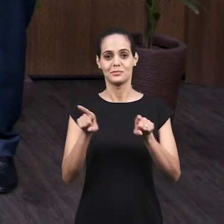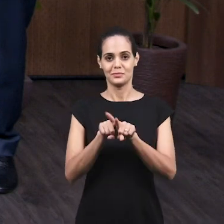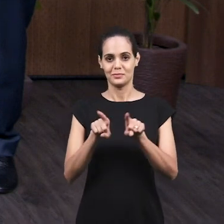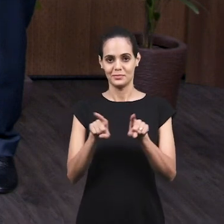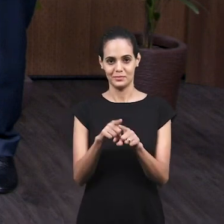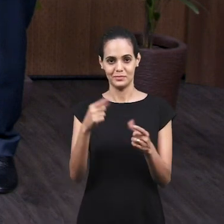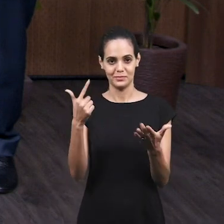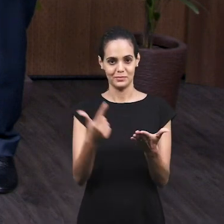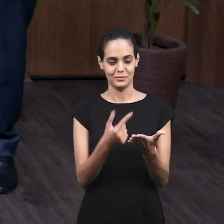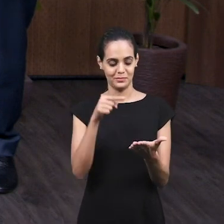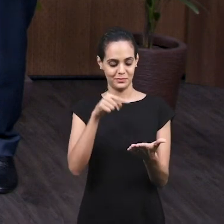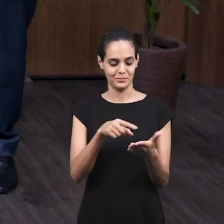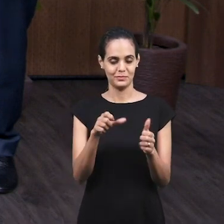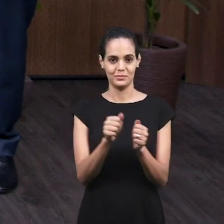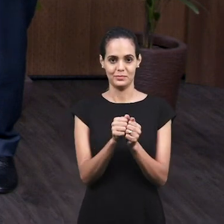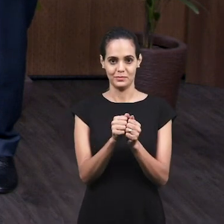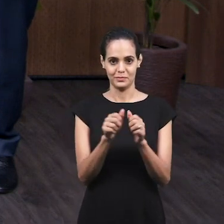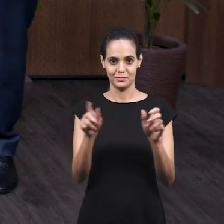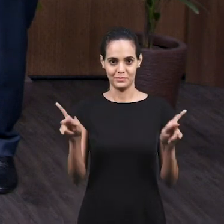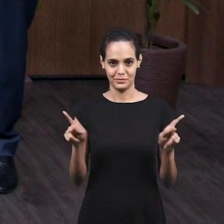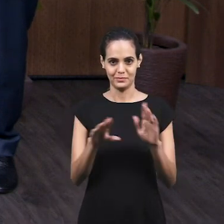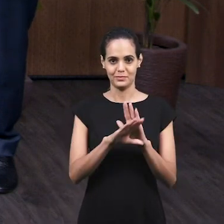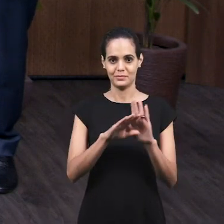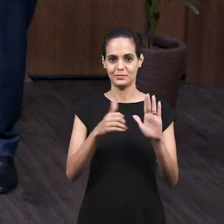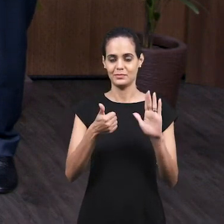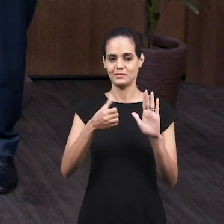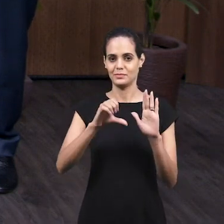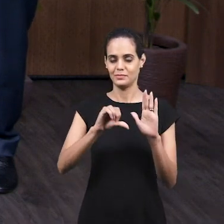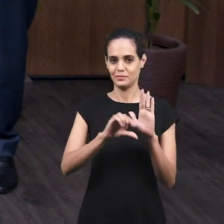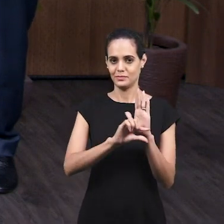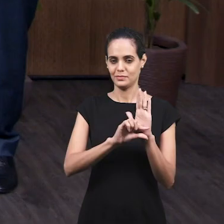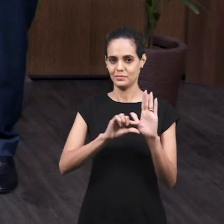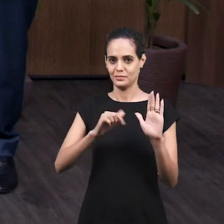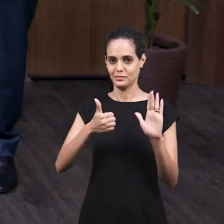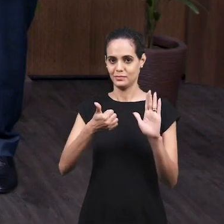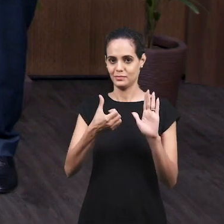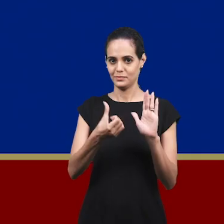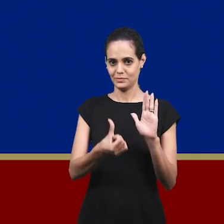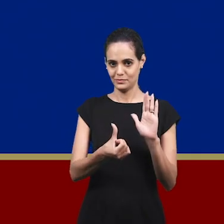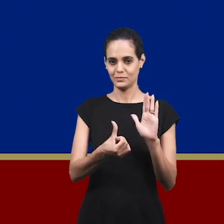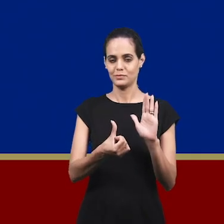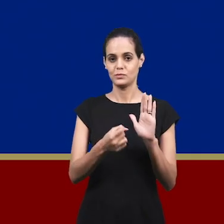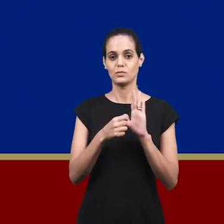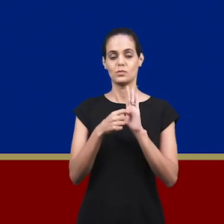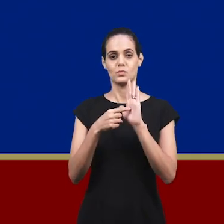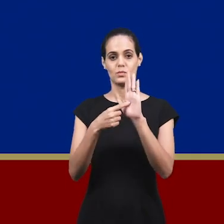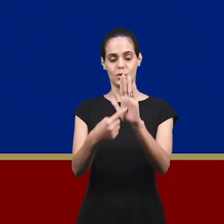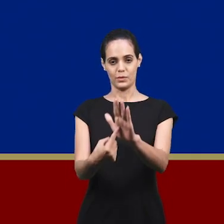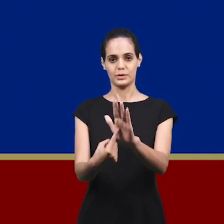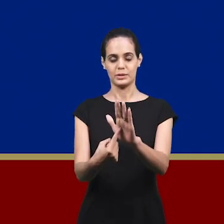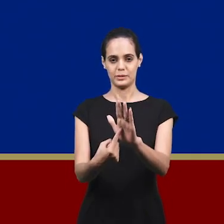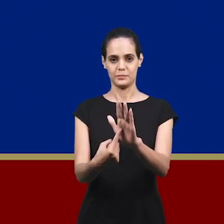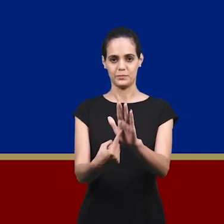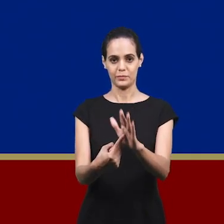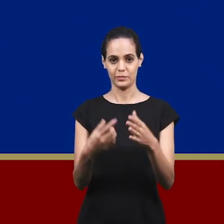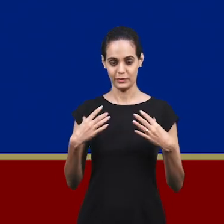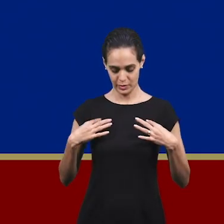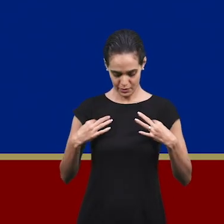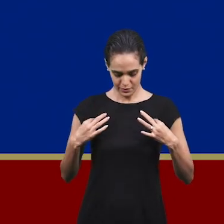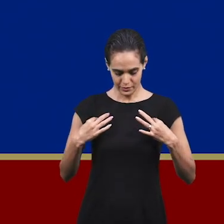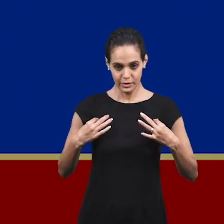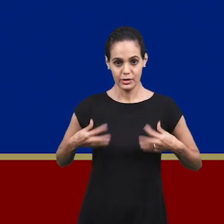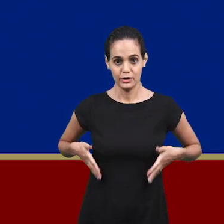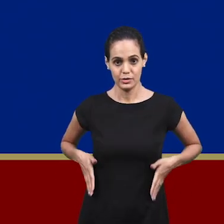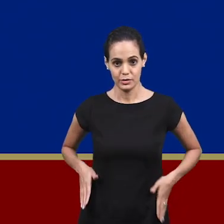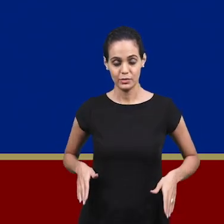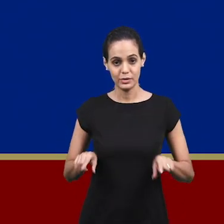chapitre 19, verset 16, et dans les habits et dans sa